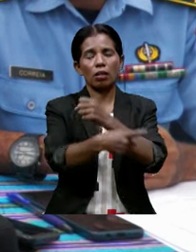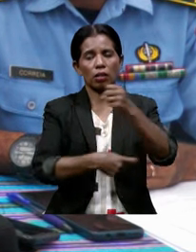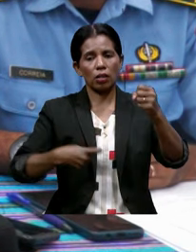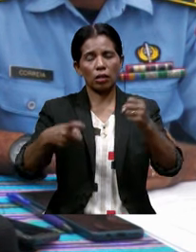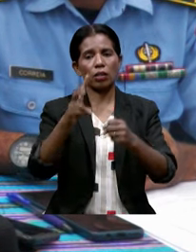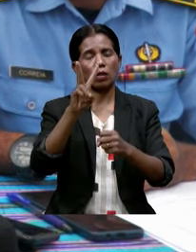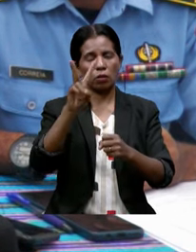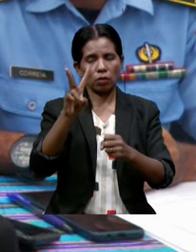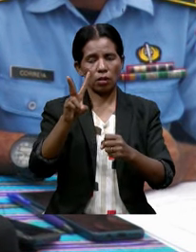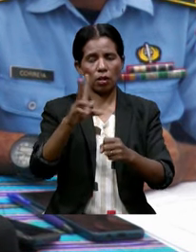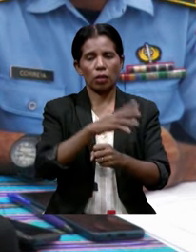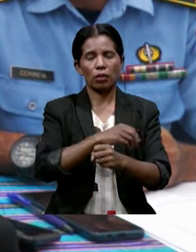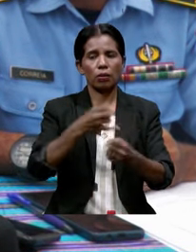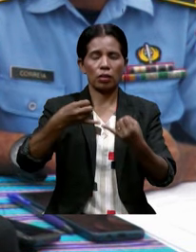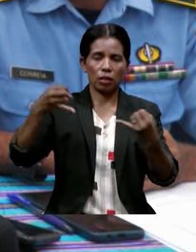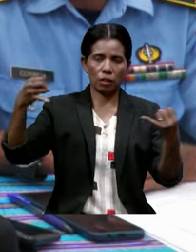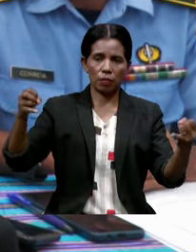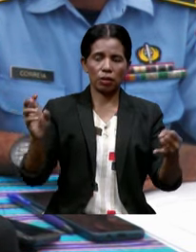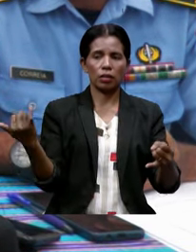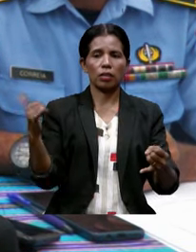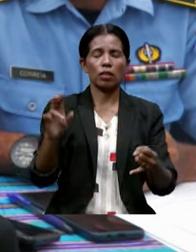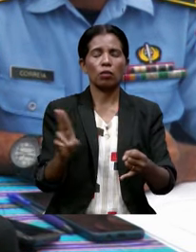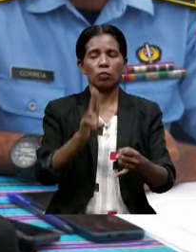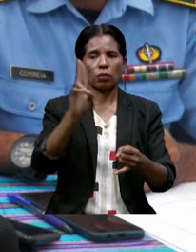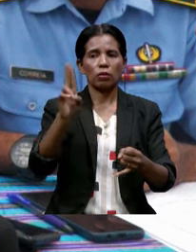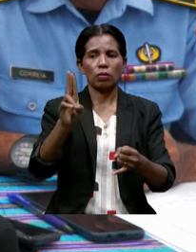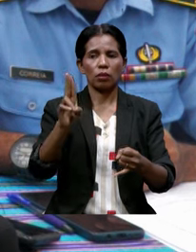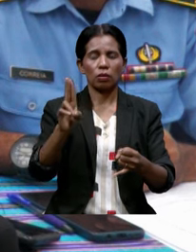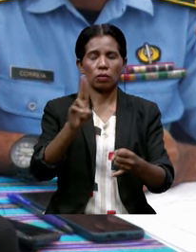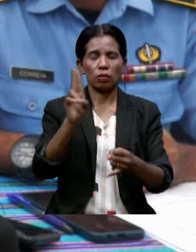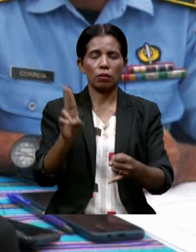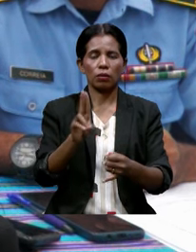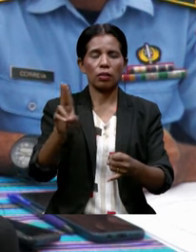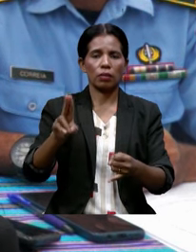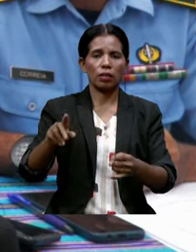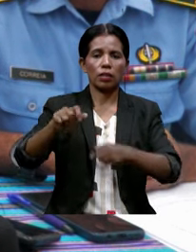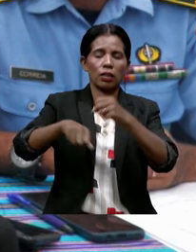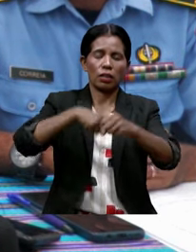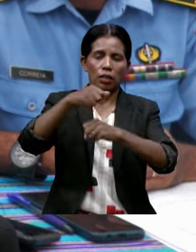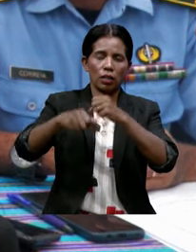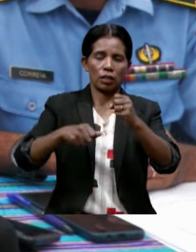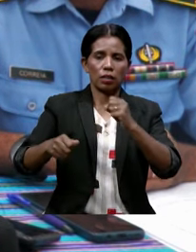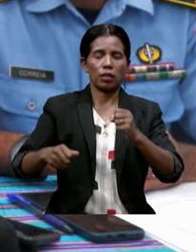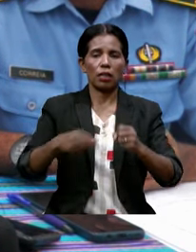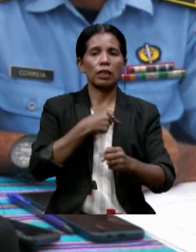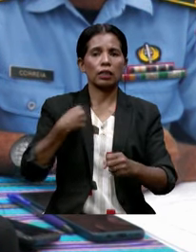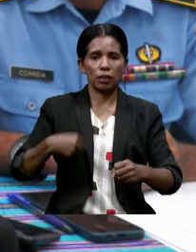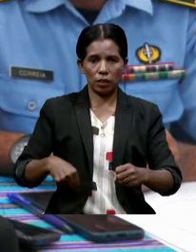pois tale neve sira usa hus hodi kesi loza mai ka